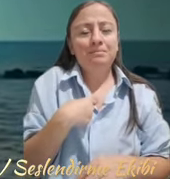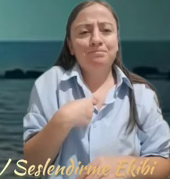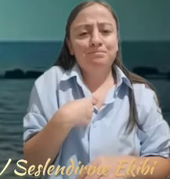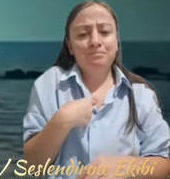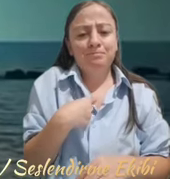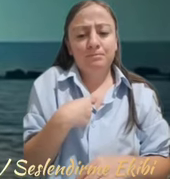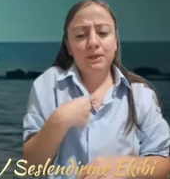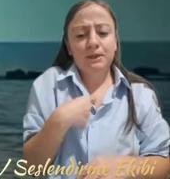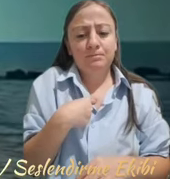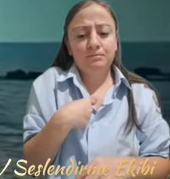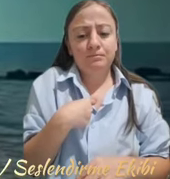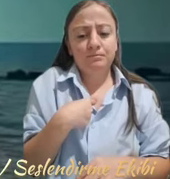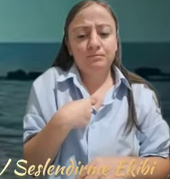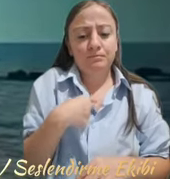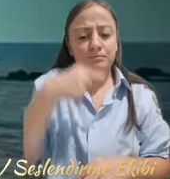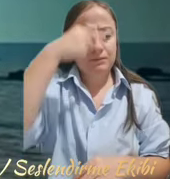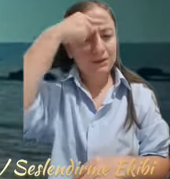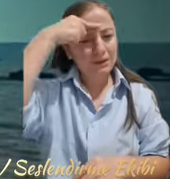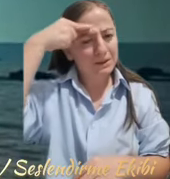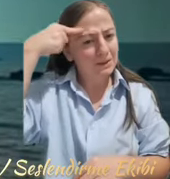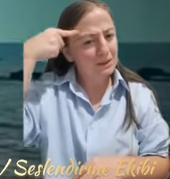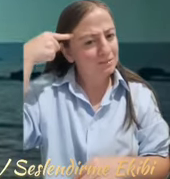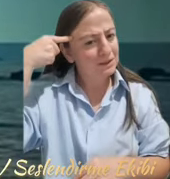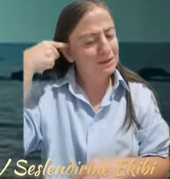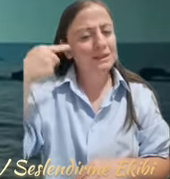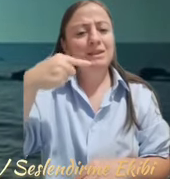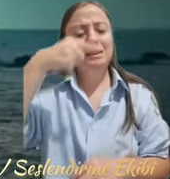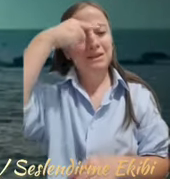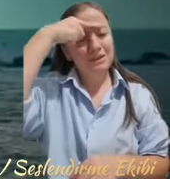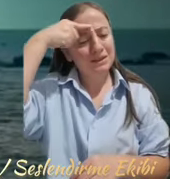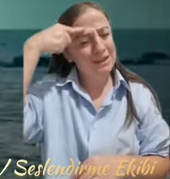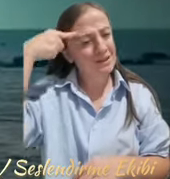Anahtarı masalımda gizli tutan.